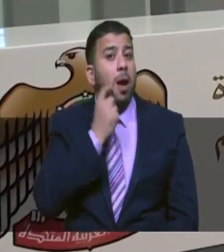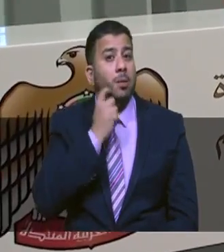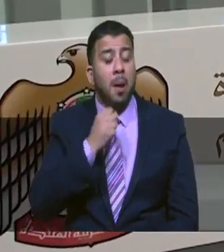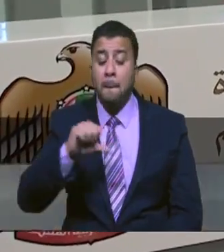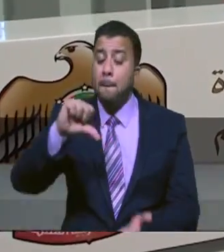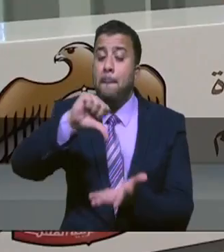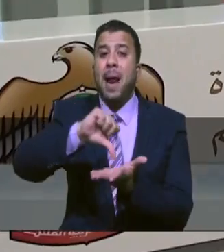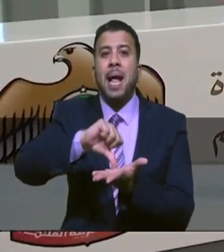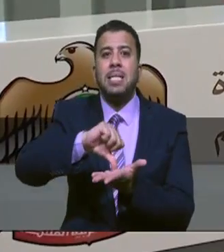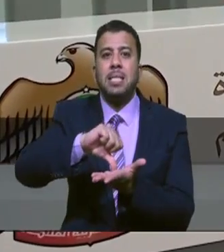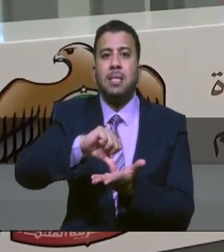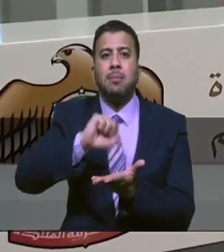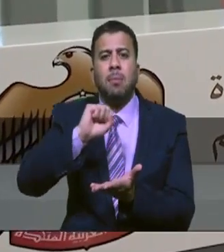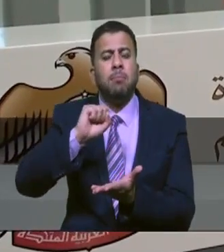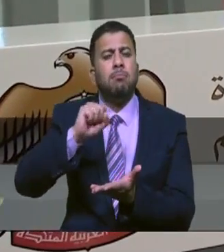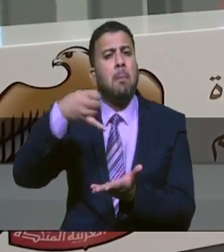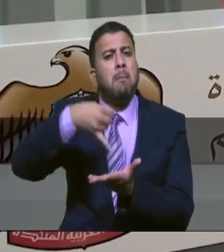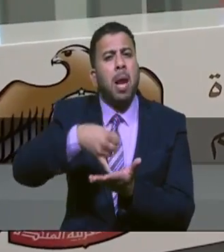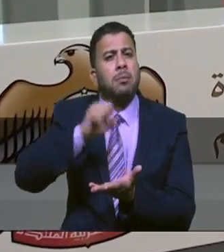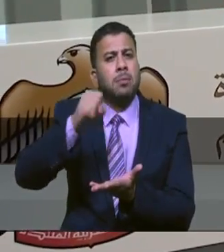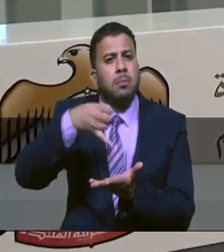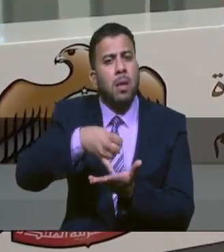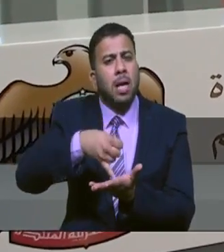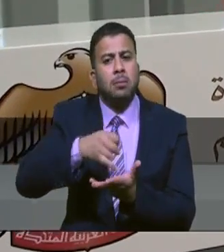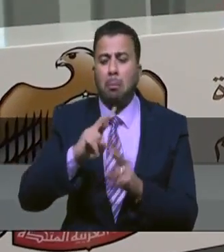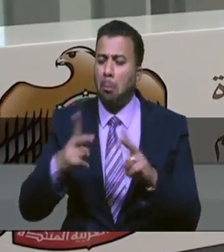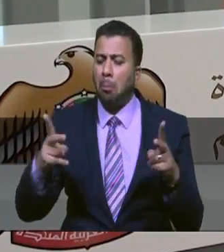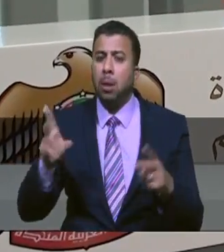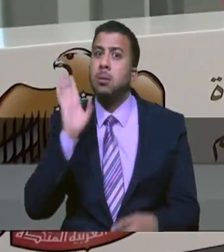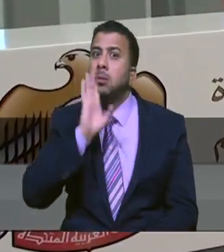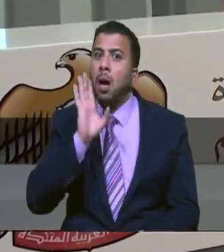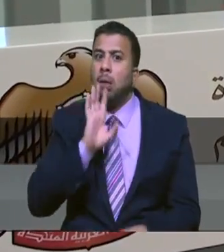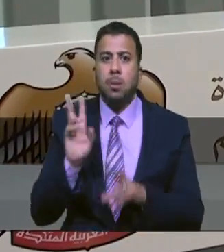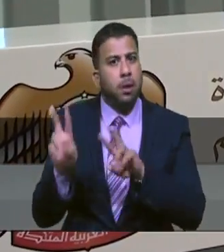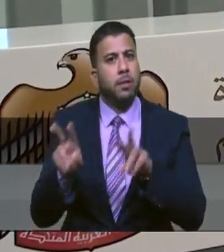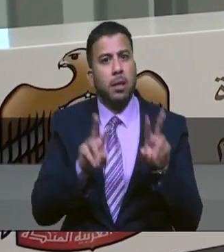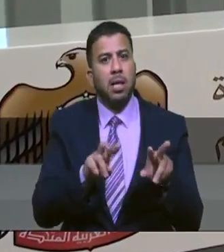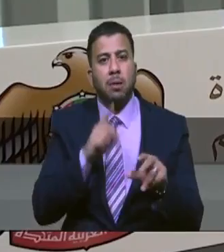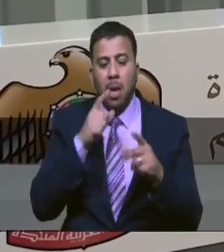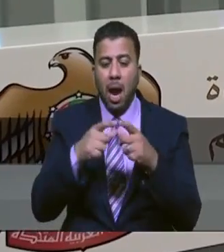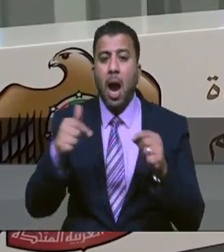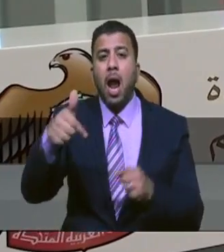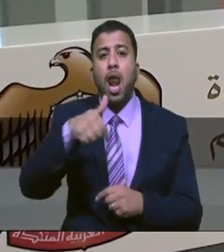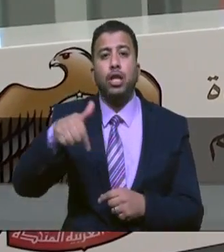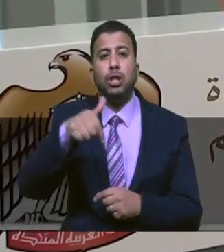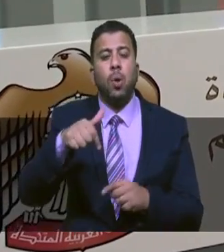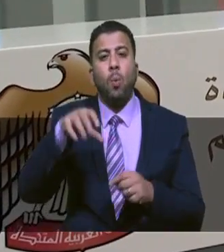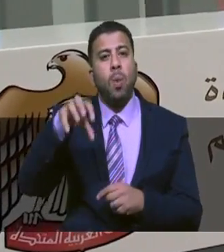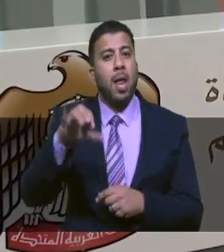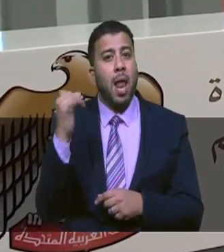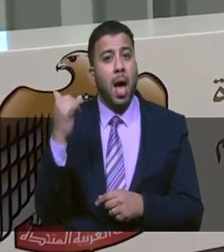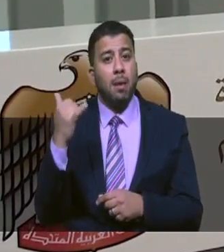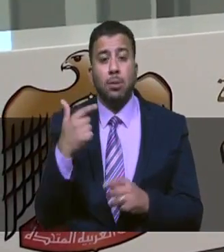مركز لمجالات كثيرة ومن ضمنها التعليم أيضا. اليوم على مستوى الخليج والوطن العربي عندنا جامعات جدا